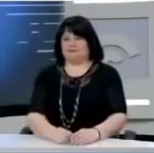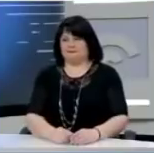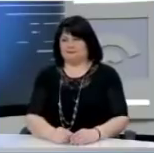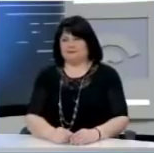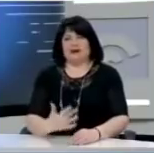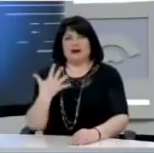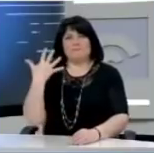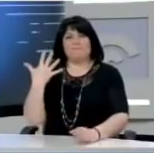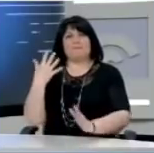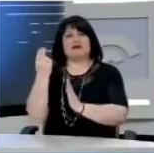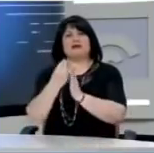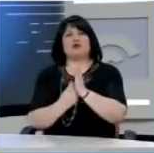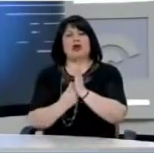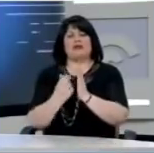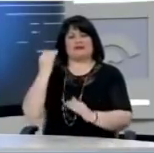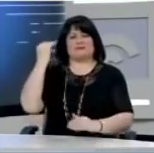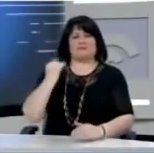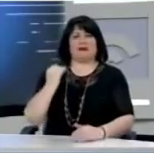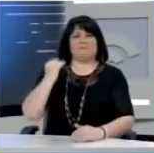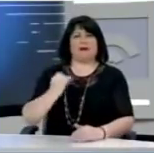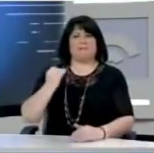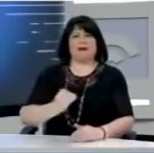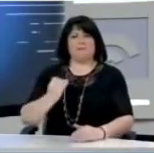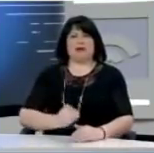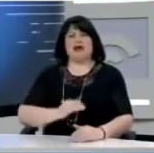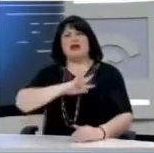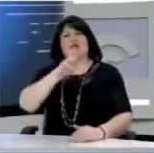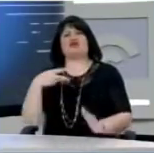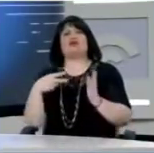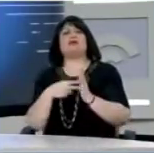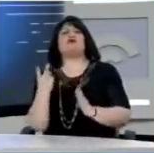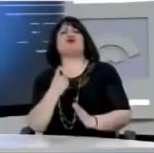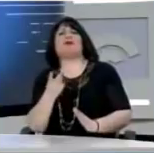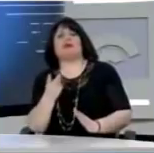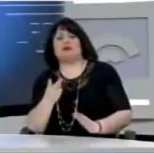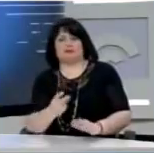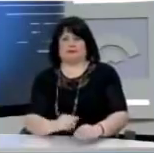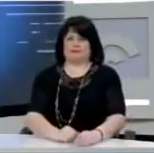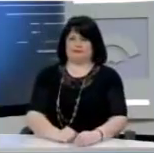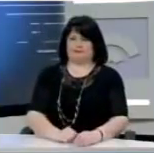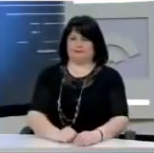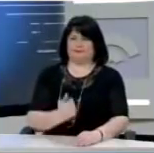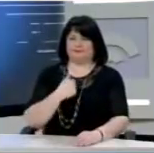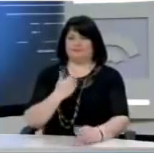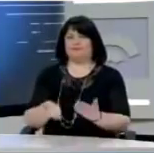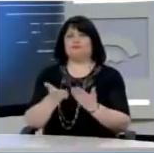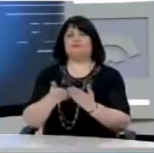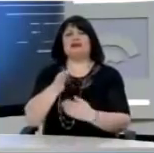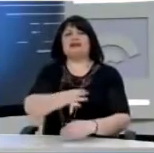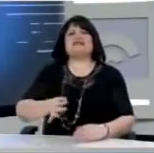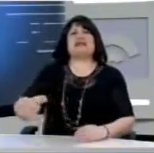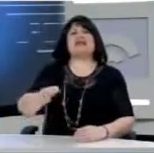Πέντε μονάδες πέφτουν οι φορολογικοί συντελεστές. Παρακαλώ. Μέχρι το 2022. Στηρίξαμε επίσης τους νησιώτες